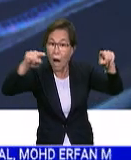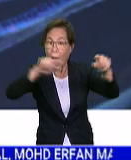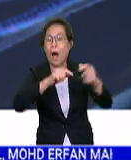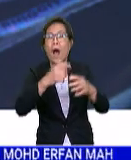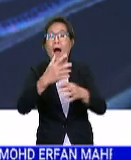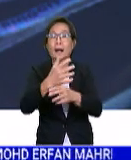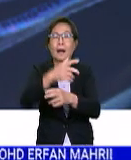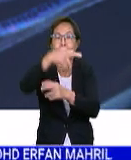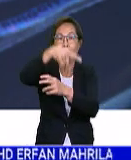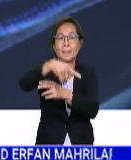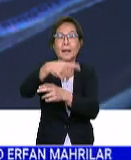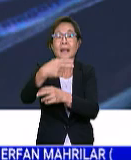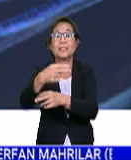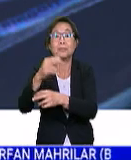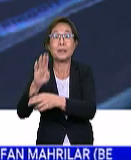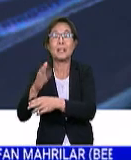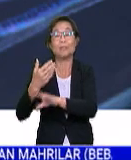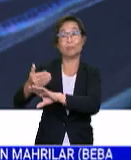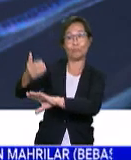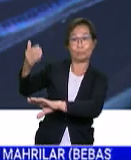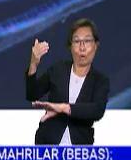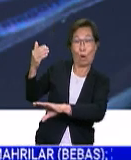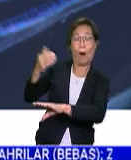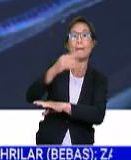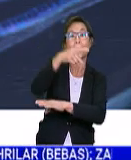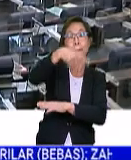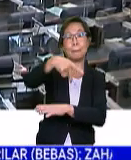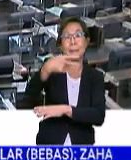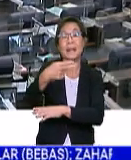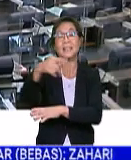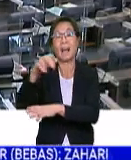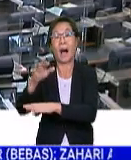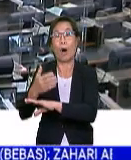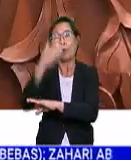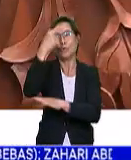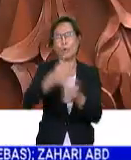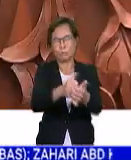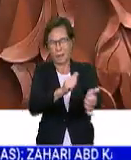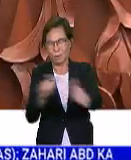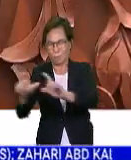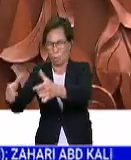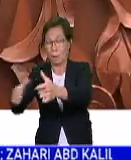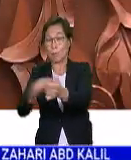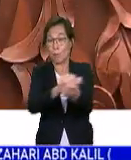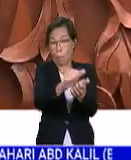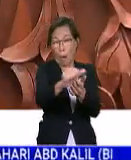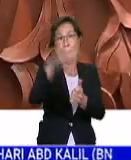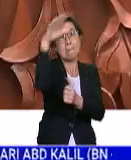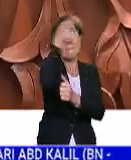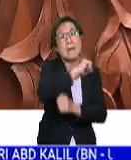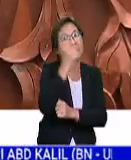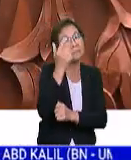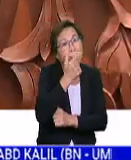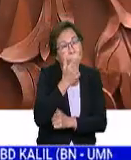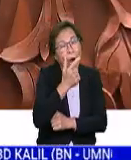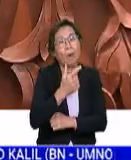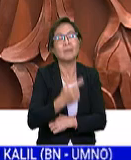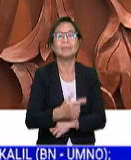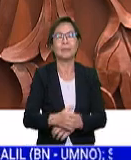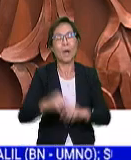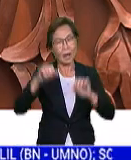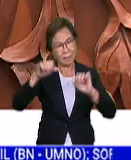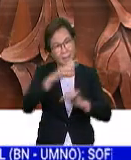bantuan prihatin rakyat sebelum ini. Jelas beliau, langkah itu bagi mengelak golongan yang layak tercicir daripada